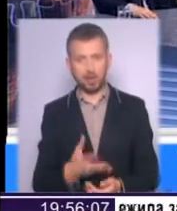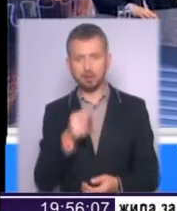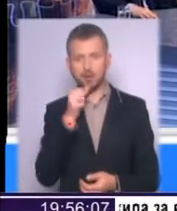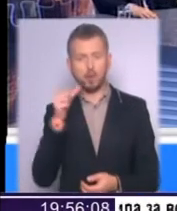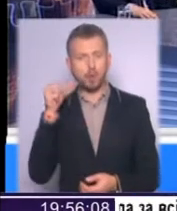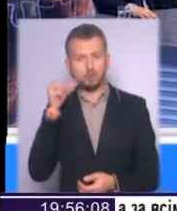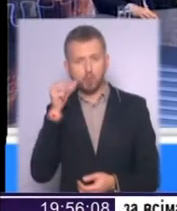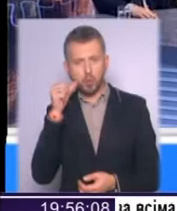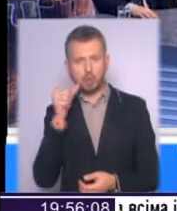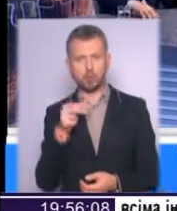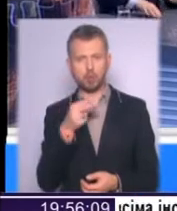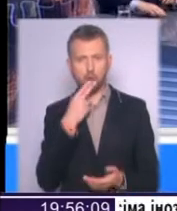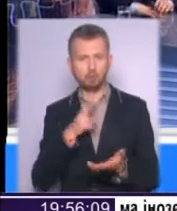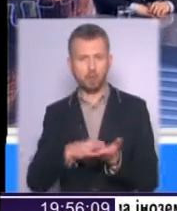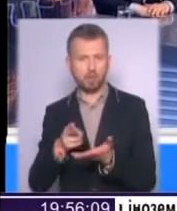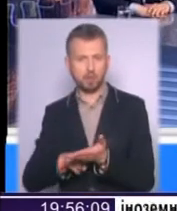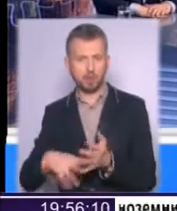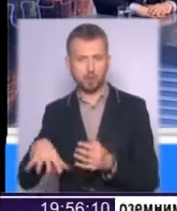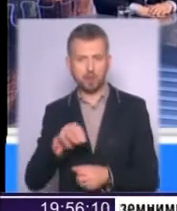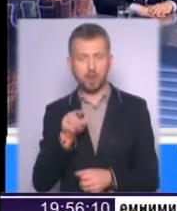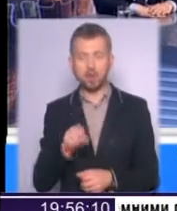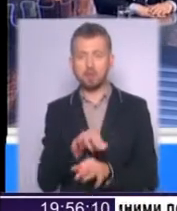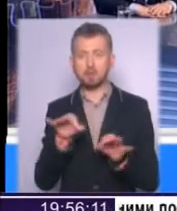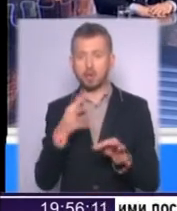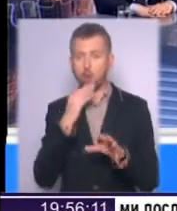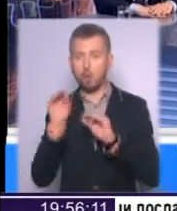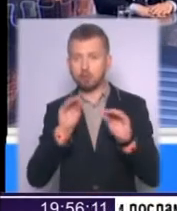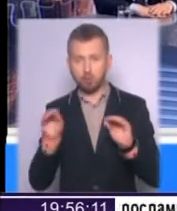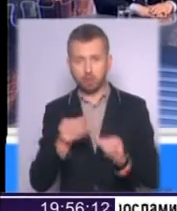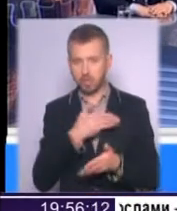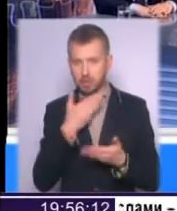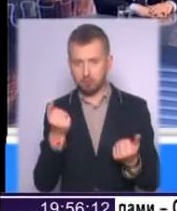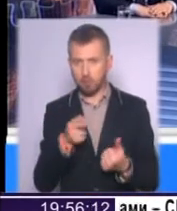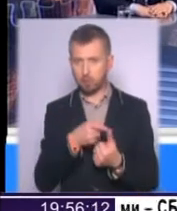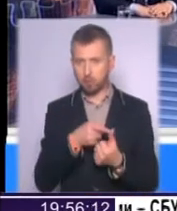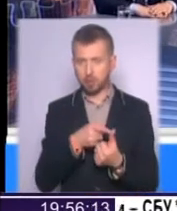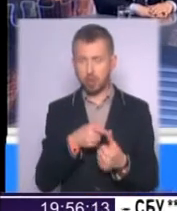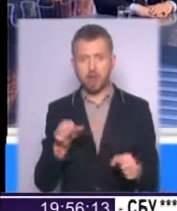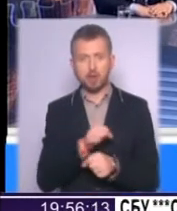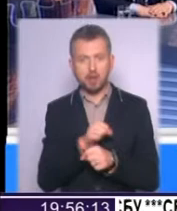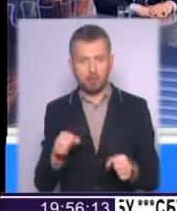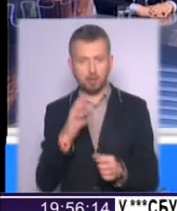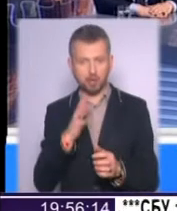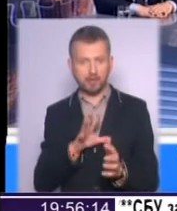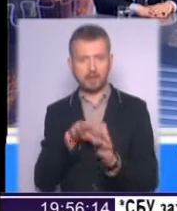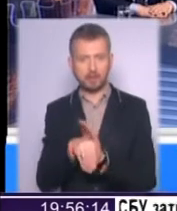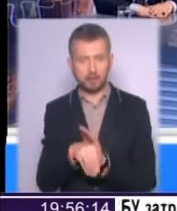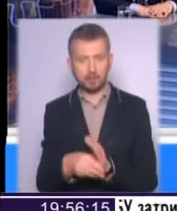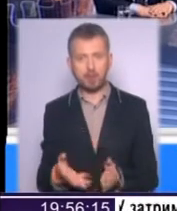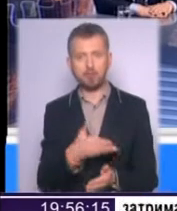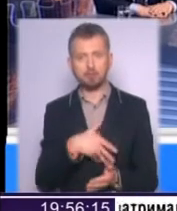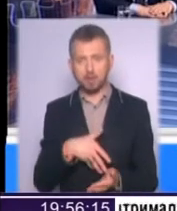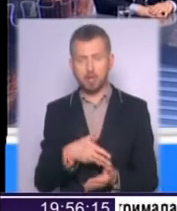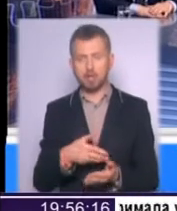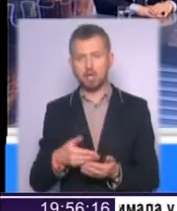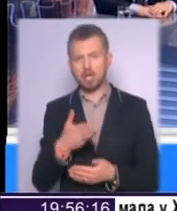році поприписували все. Але там ніякого оздоблення немає. По-перше, тобто не можна заселитися. Ми наймамо інваліди